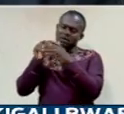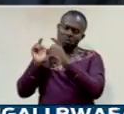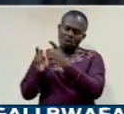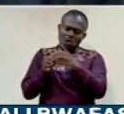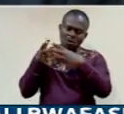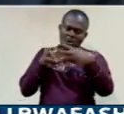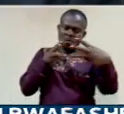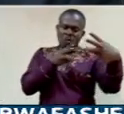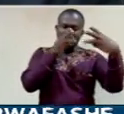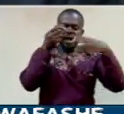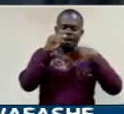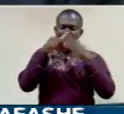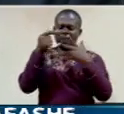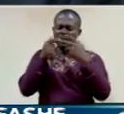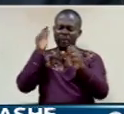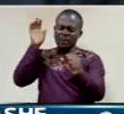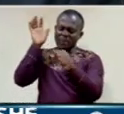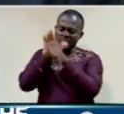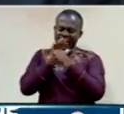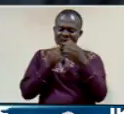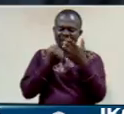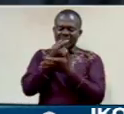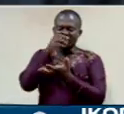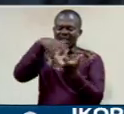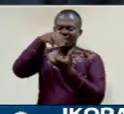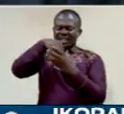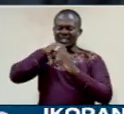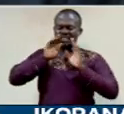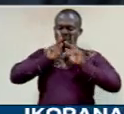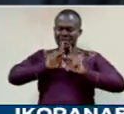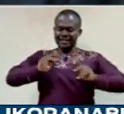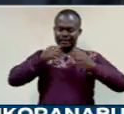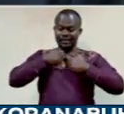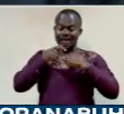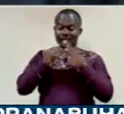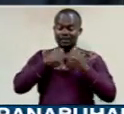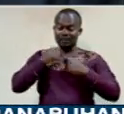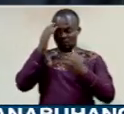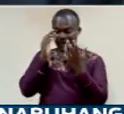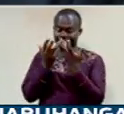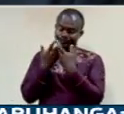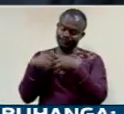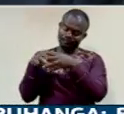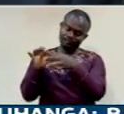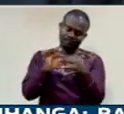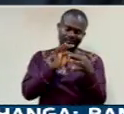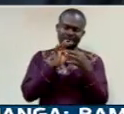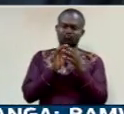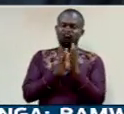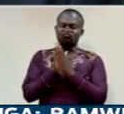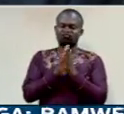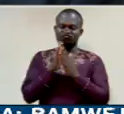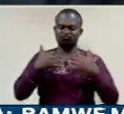habaye ibintu byahungabanije umutekano w'abanyarwanda ariko abanyarwanda kubera ubumwe bwabo n'ishyaka